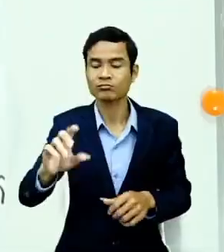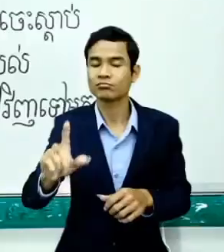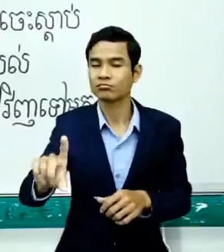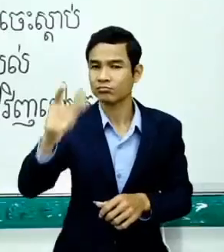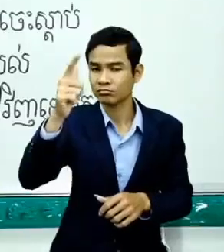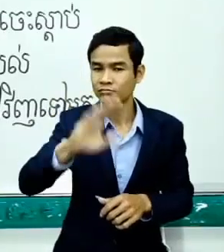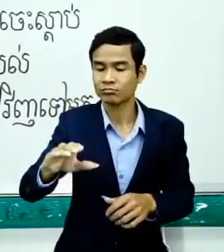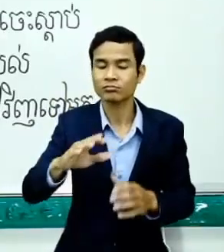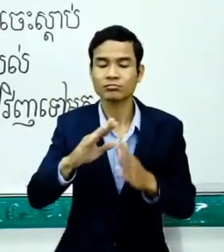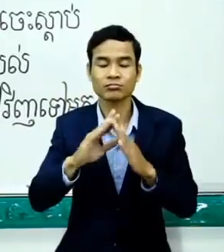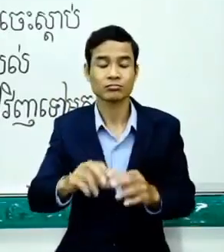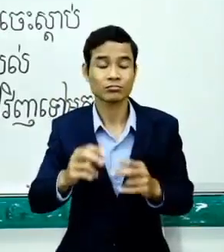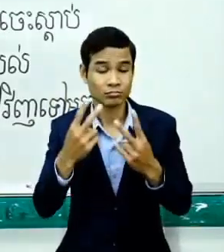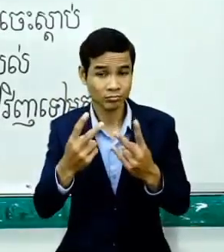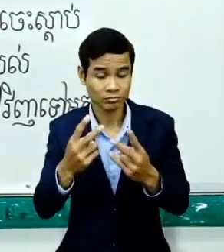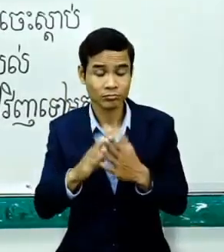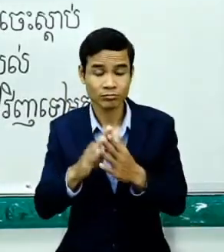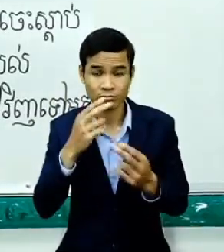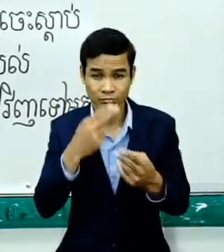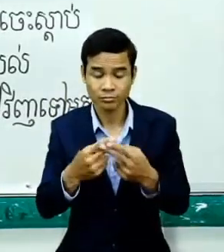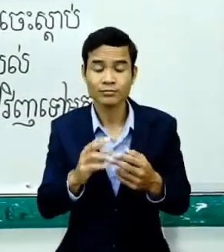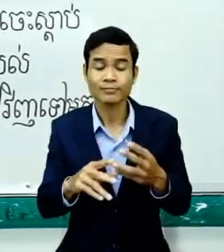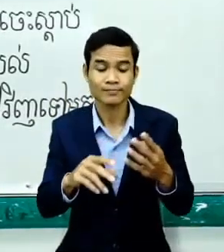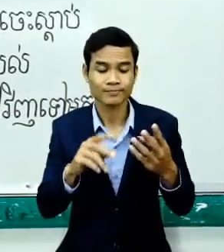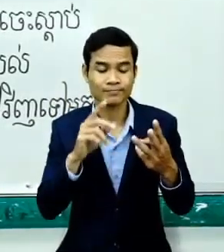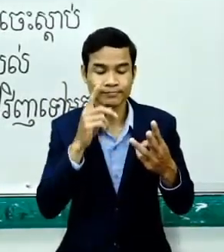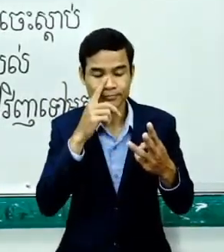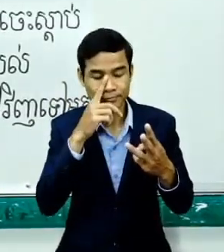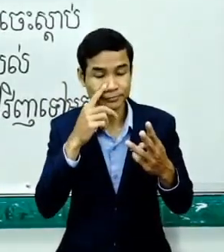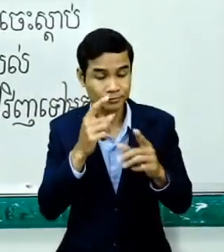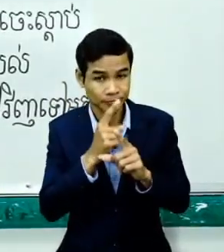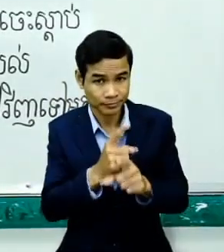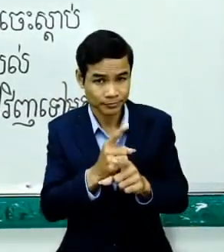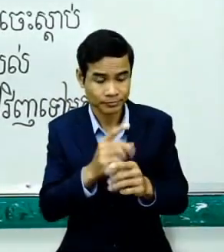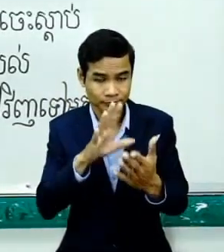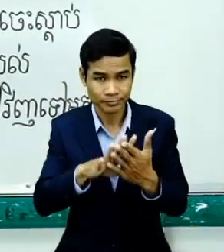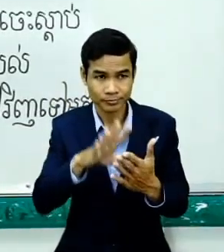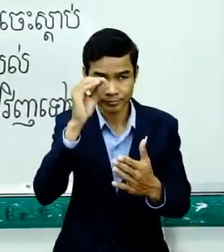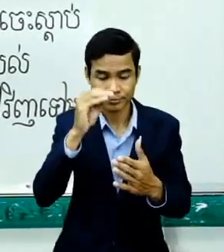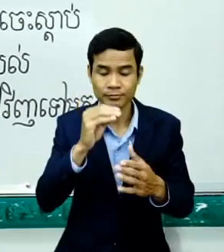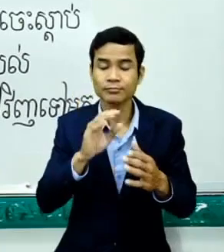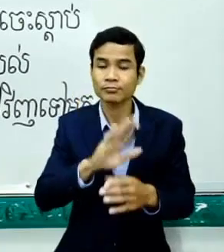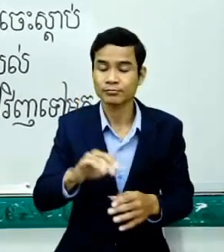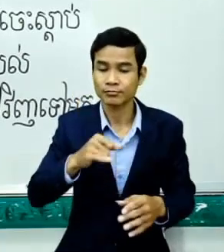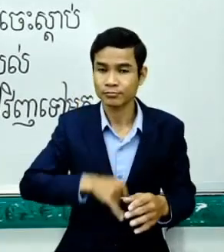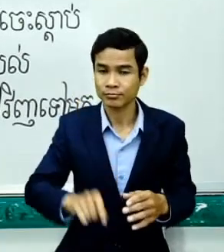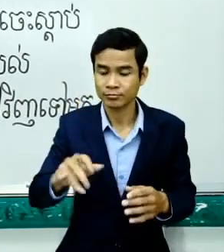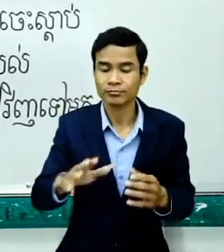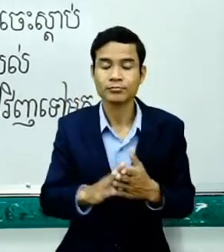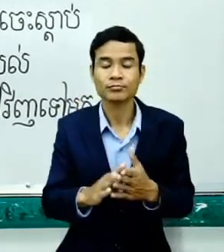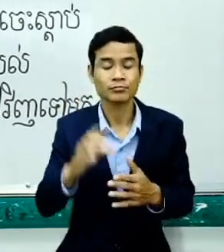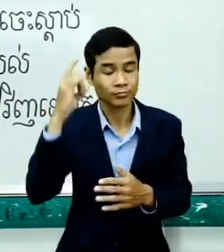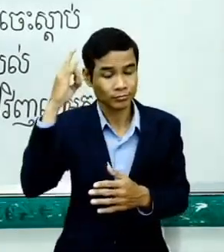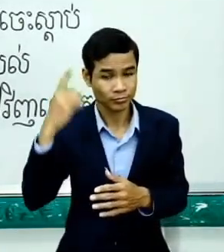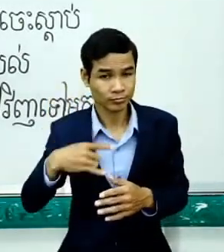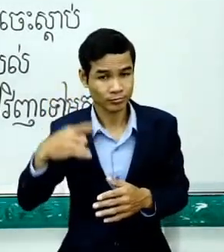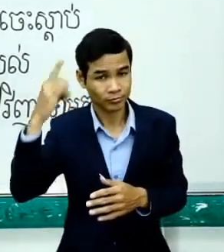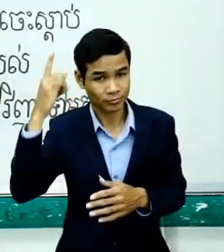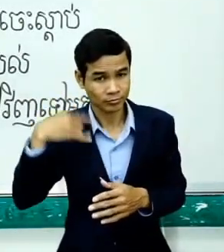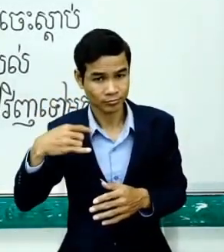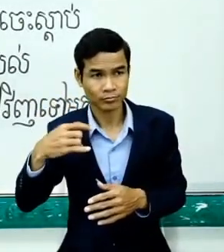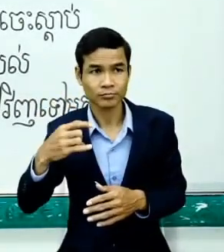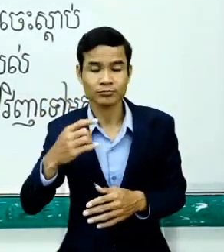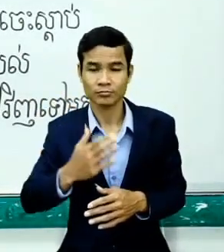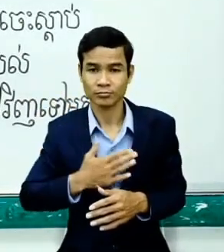sân nơi cả lại nè con ta mình đo tạm đàn ca sắc xa rồi bọc con hỡi ta mìa mình rồi bọc